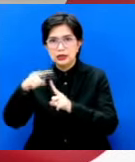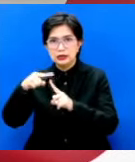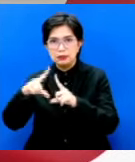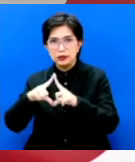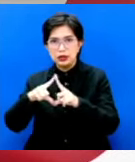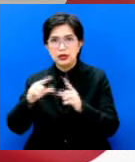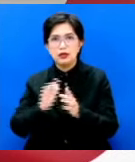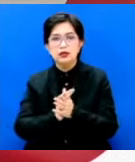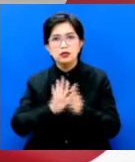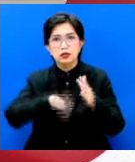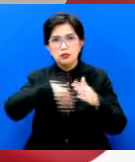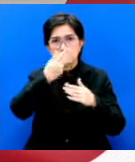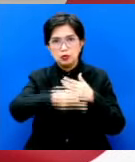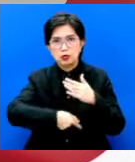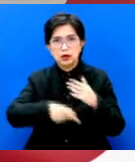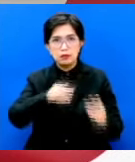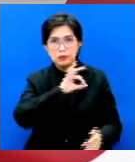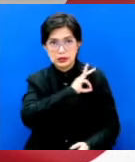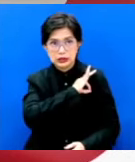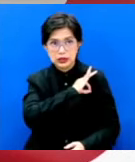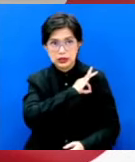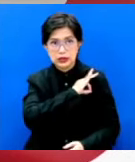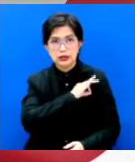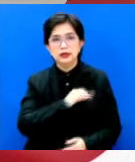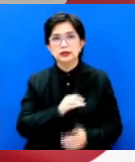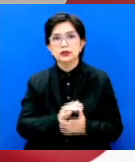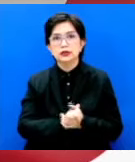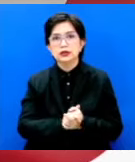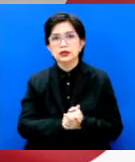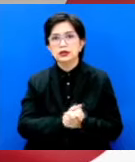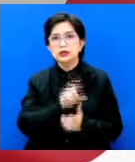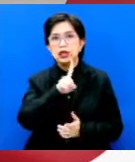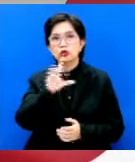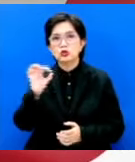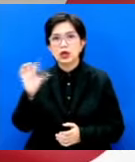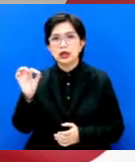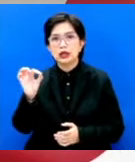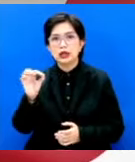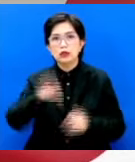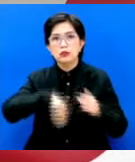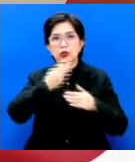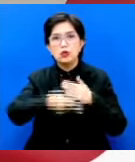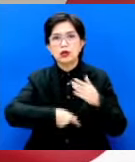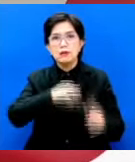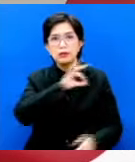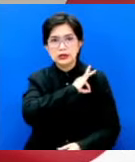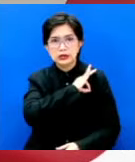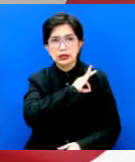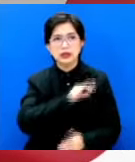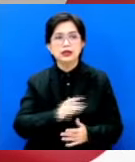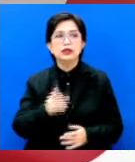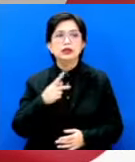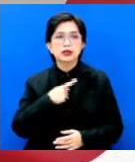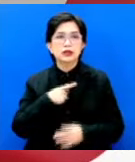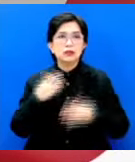program-programprioritaspresiden,danadajuga tujuhprogram100haripresidenyang akankitakerjakanbersamadenganmenggabungkankekuatankita .Jadi,